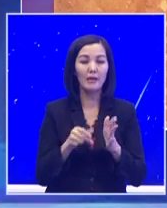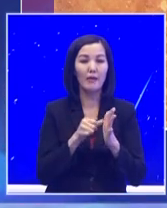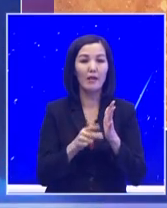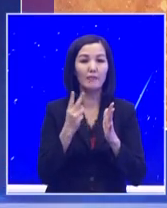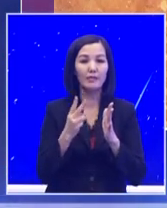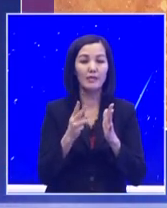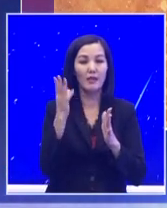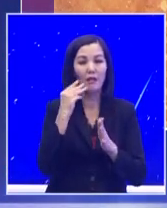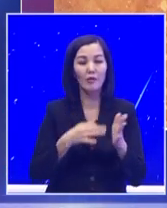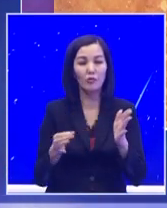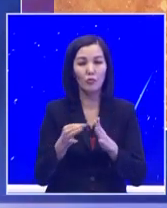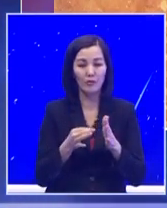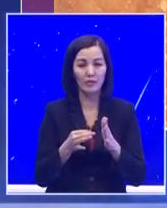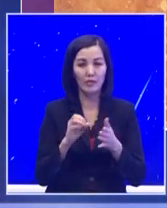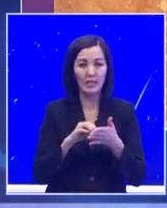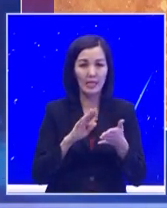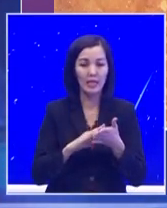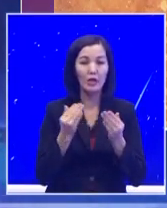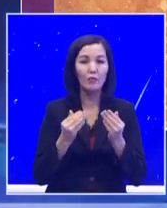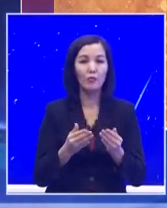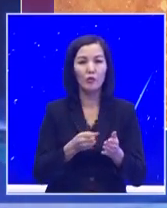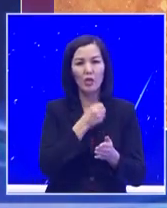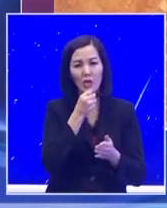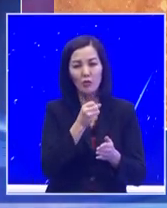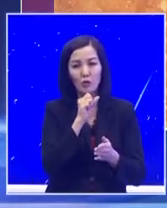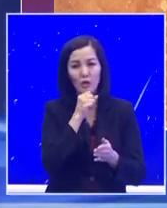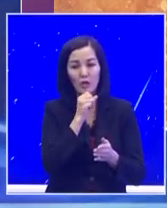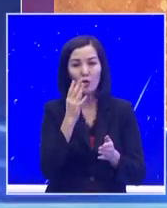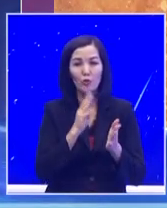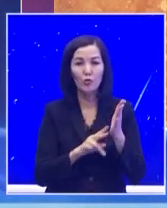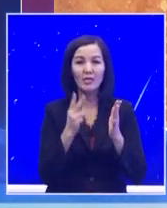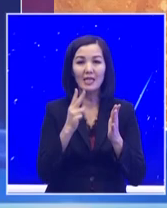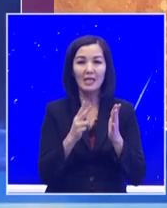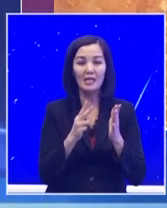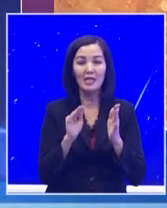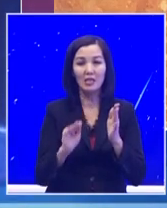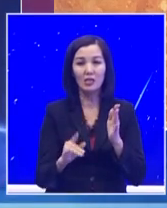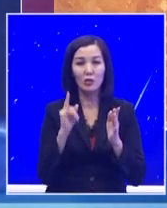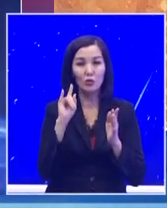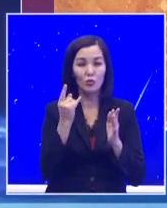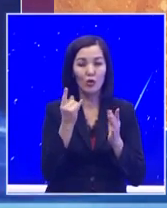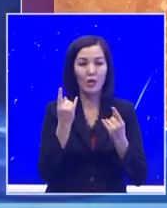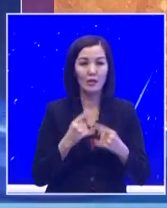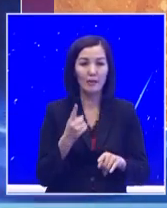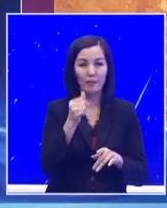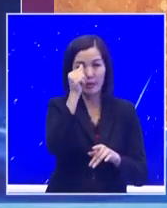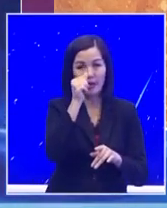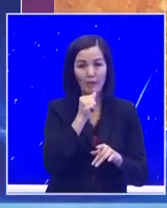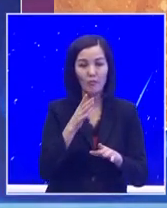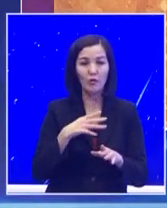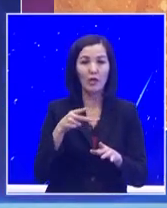2062-сі Алматы облысында тіркелген. Бүгінде ең үлкен Абай 92 жаста болса, кішісінің туғанына небәрі бір ай болыпты.